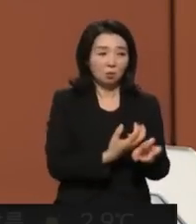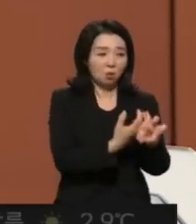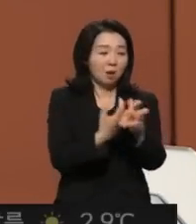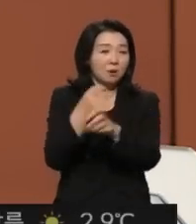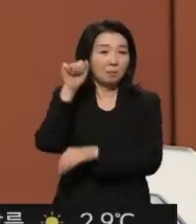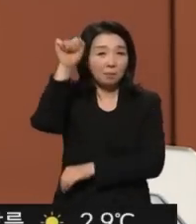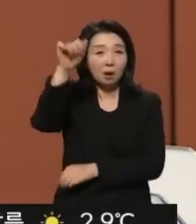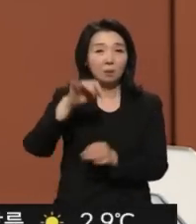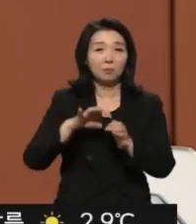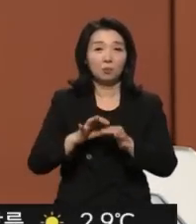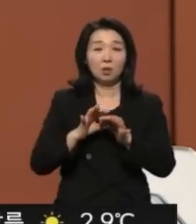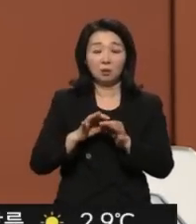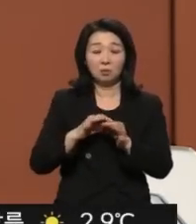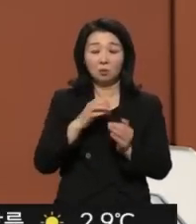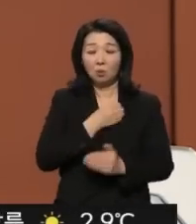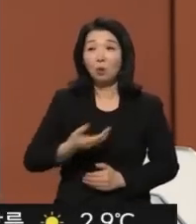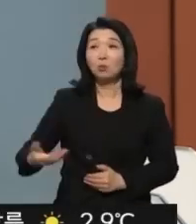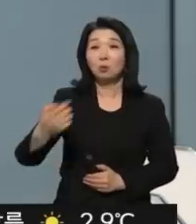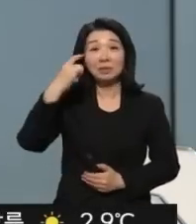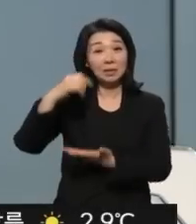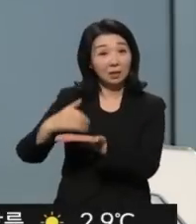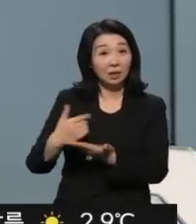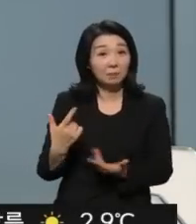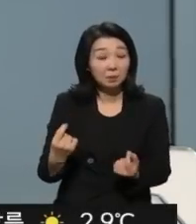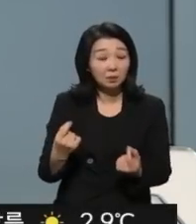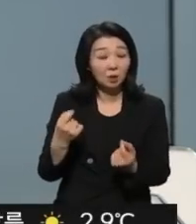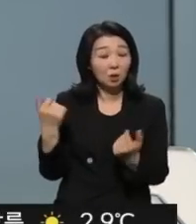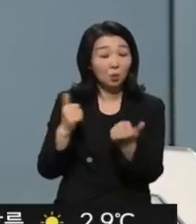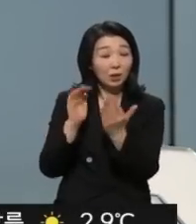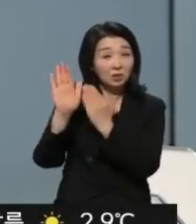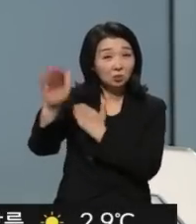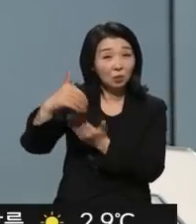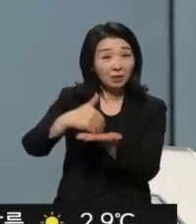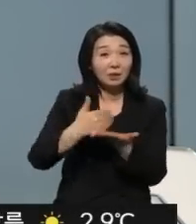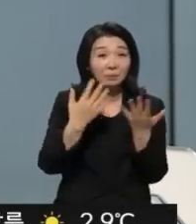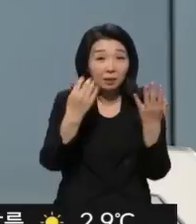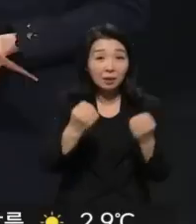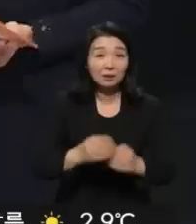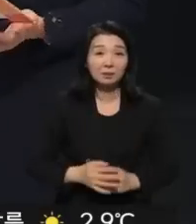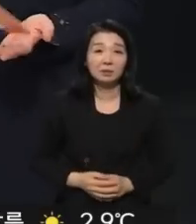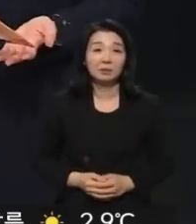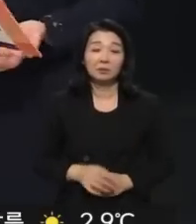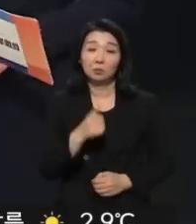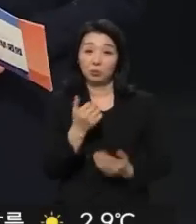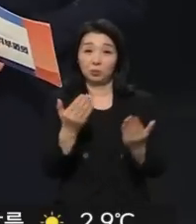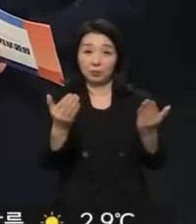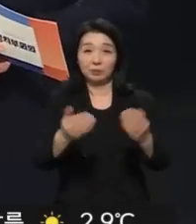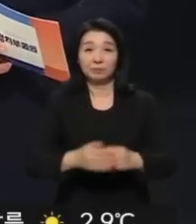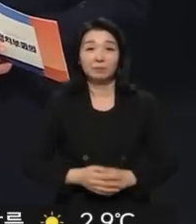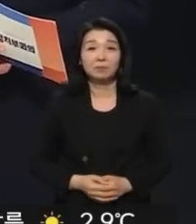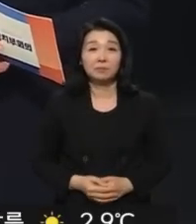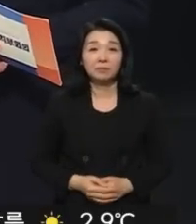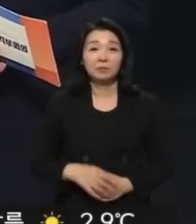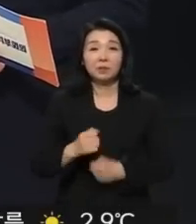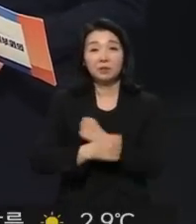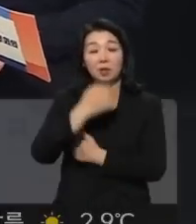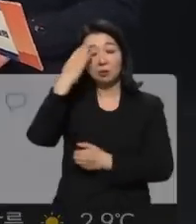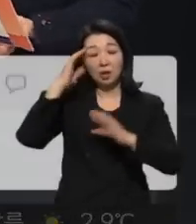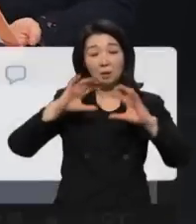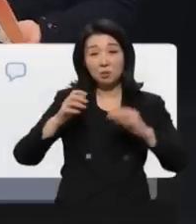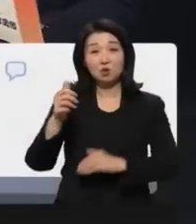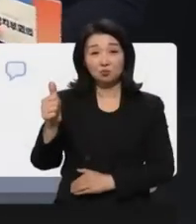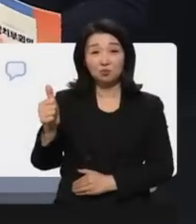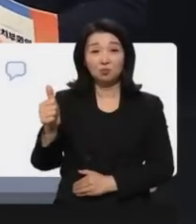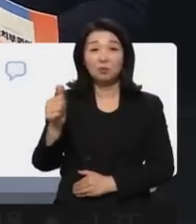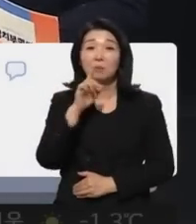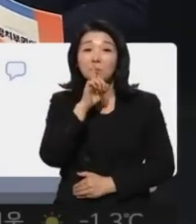파업에 대해서 정회원분들의 의견을 들어봤잖아요. 네. 회의 끝난 이후에도 의견이 많이 들어봤죠. 네, 좀 소개를 해드리면요. 먼저